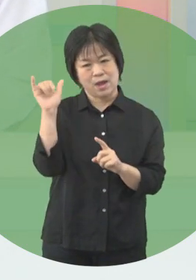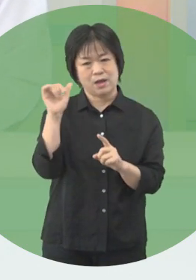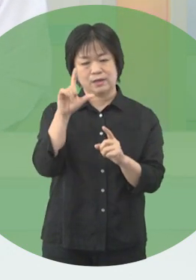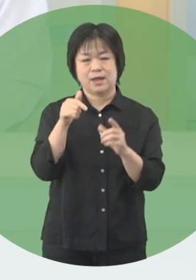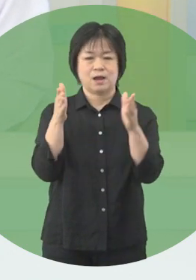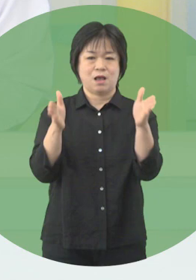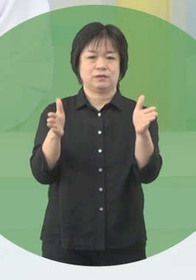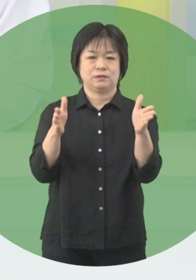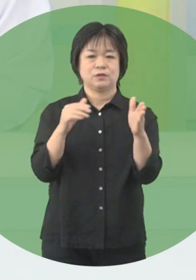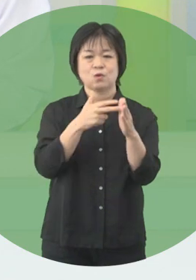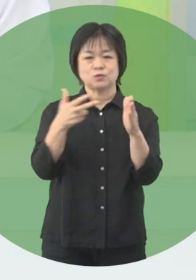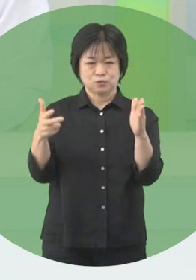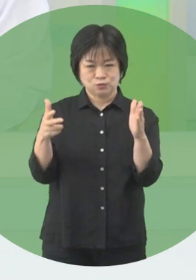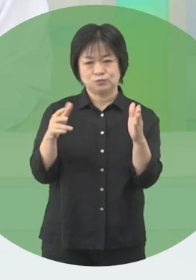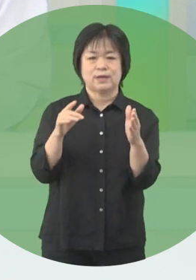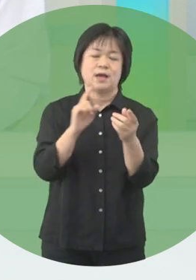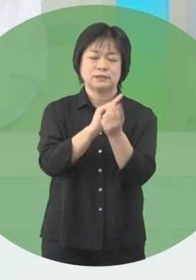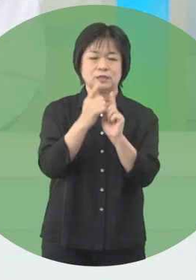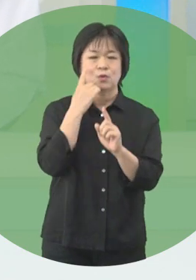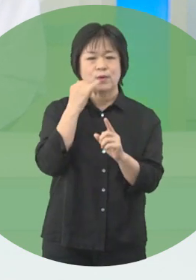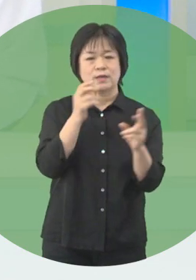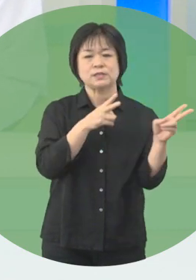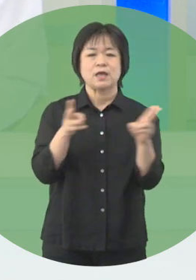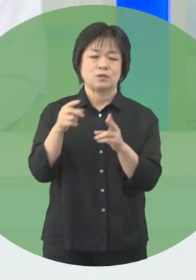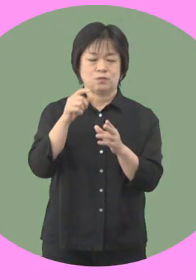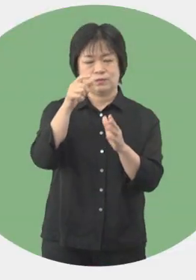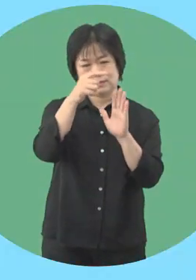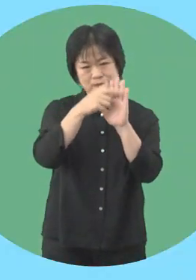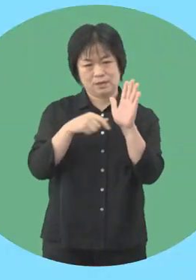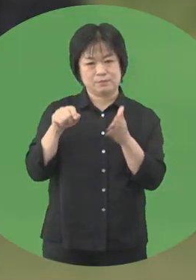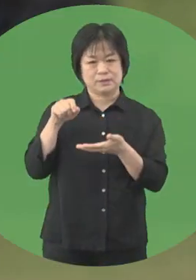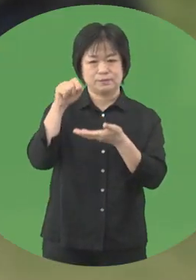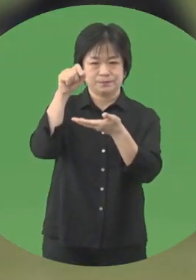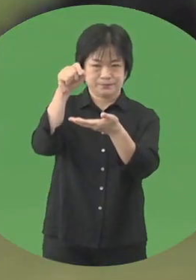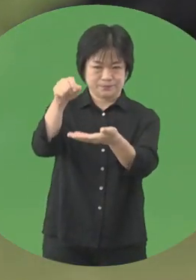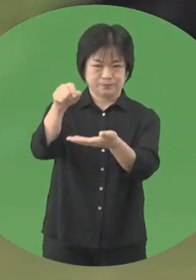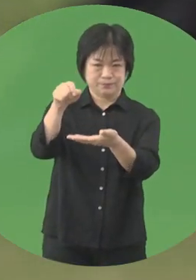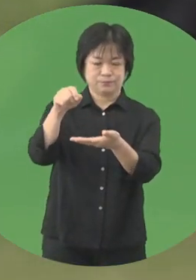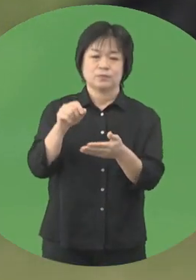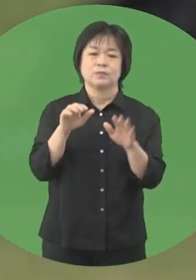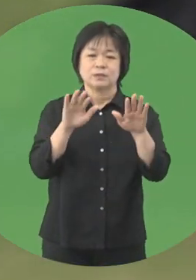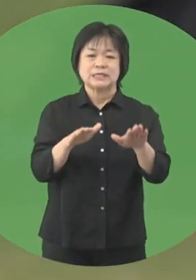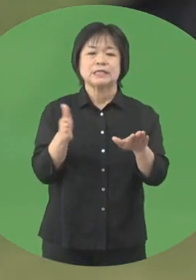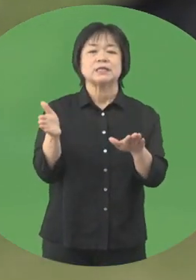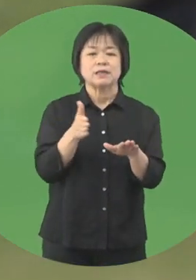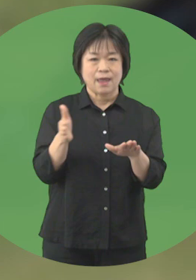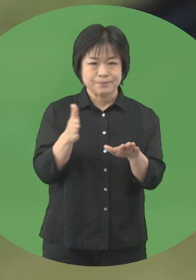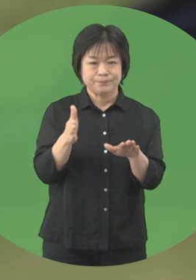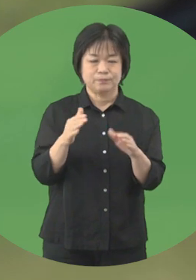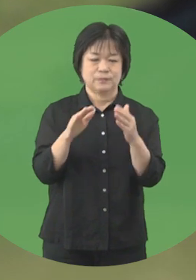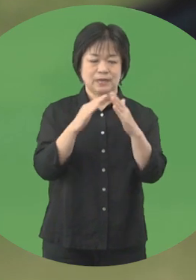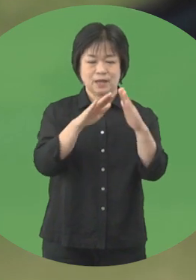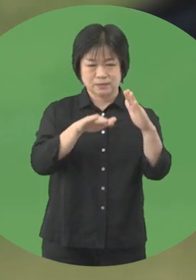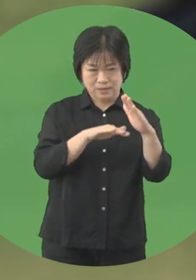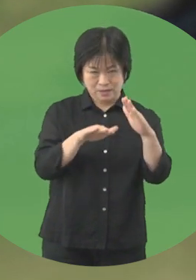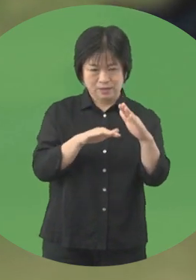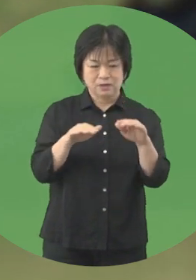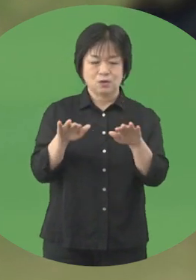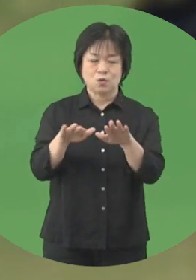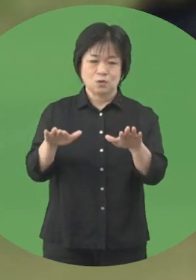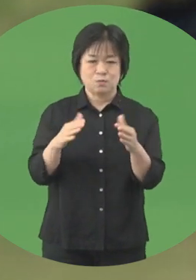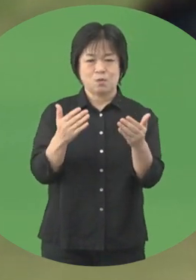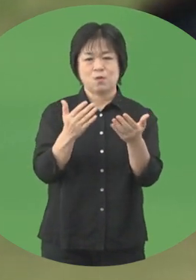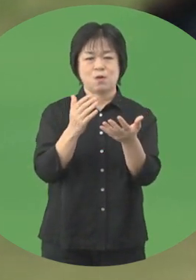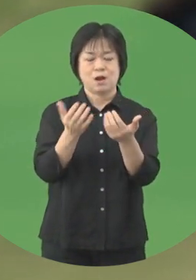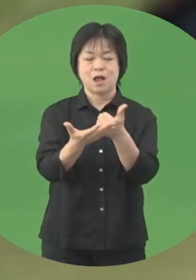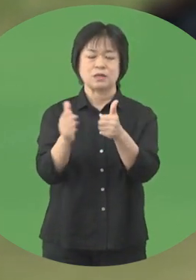週は里親制度についてお伝えします。近年、家庭や子どもを取り巻く環境は大